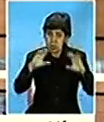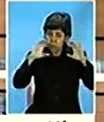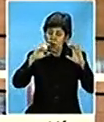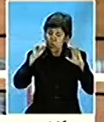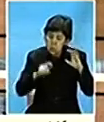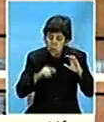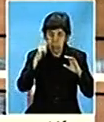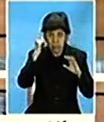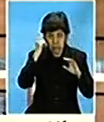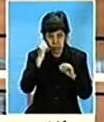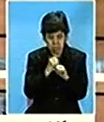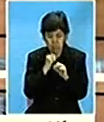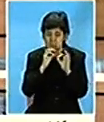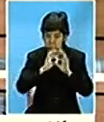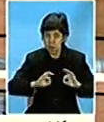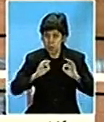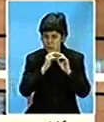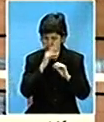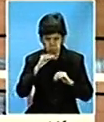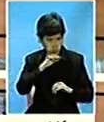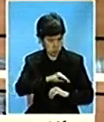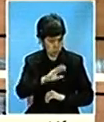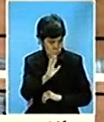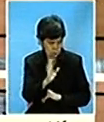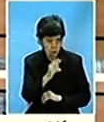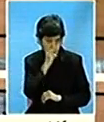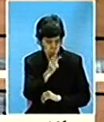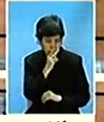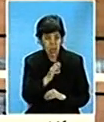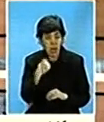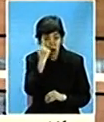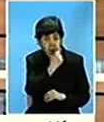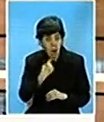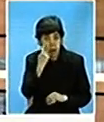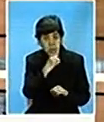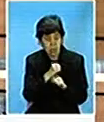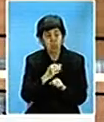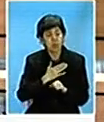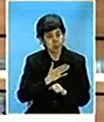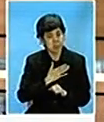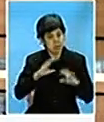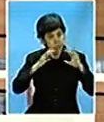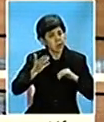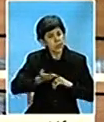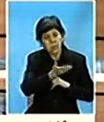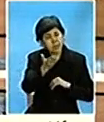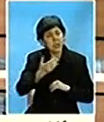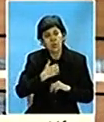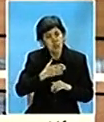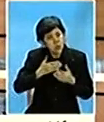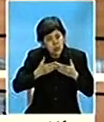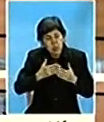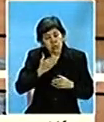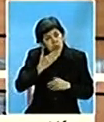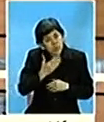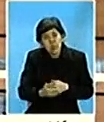ต้องให้ความสำคัญตรงนี้ใครมารัฐบาลก็ตามเนี่ยผมอยากให้รัฐบาลทุกรัฐบาลที่อยู่นั้นอยู่ยั่งยืนครบ